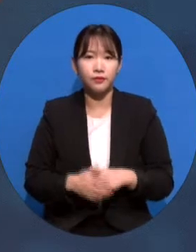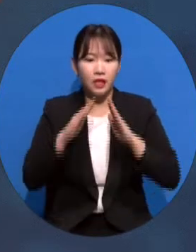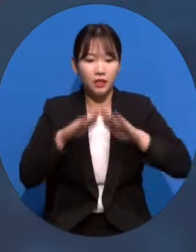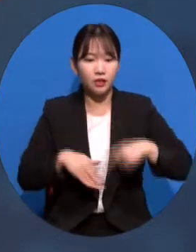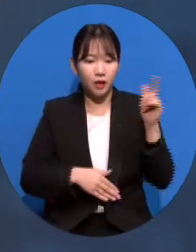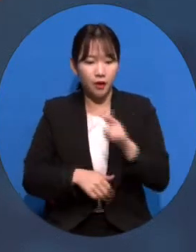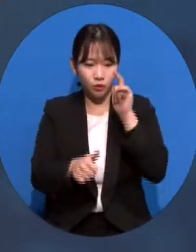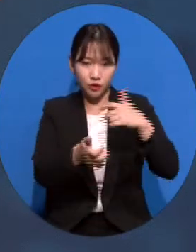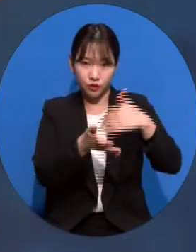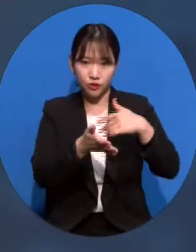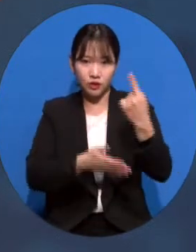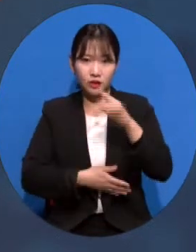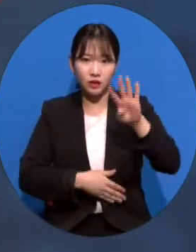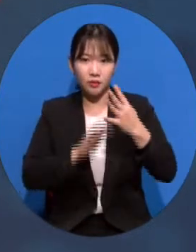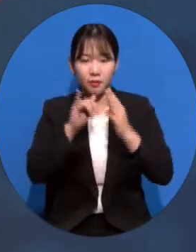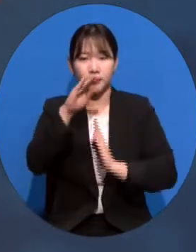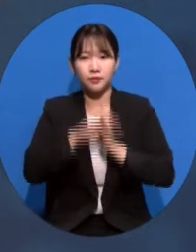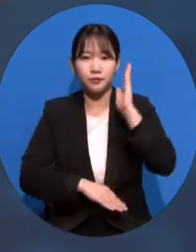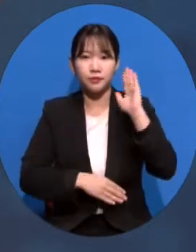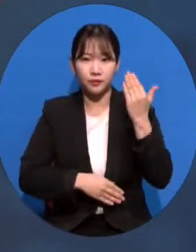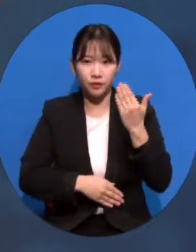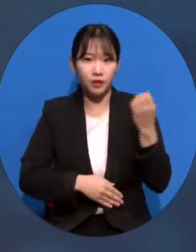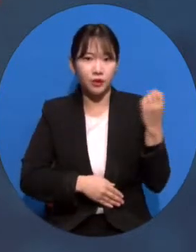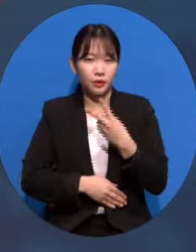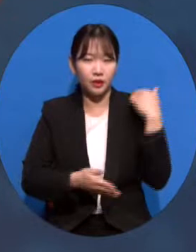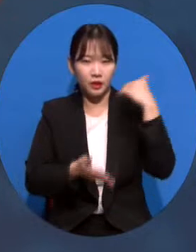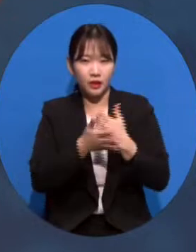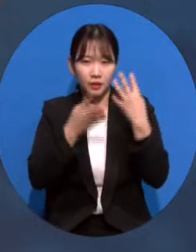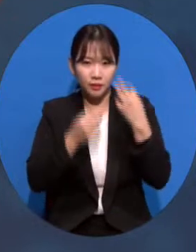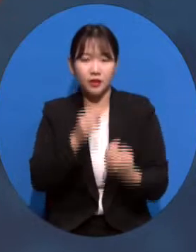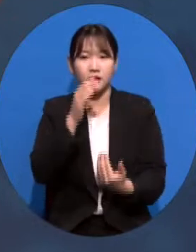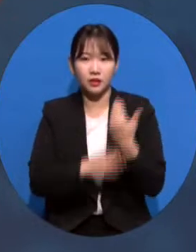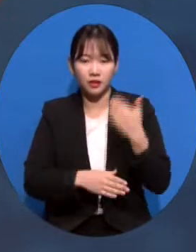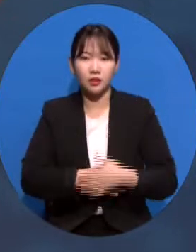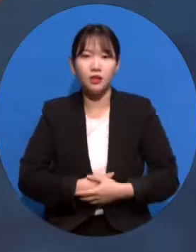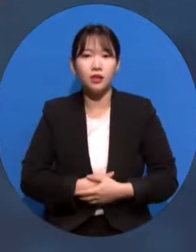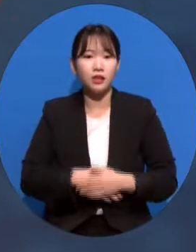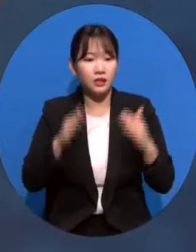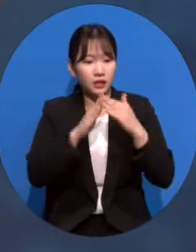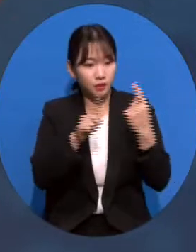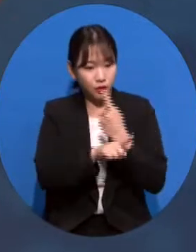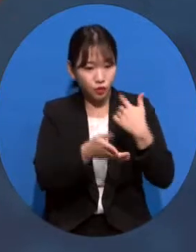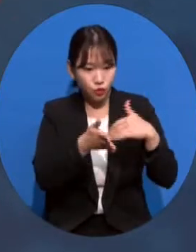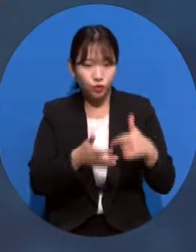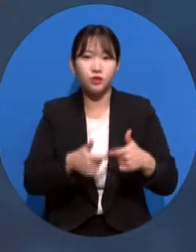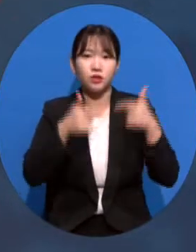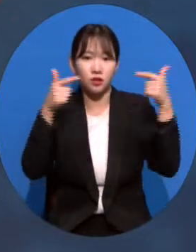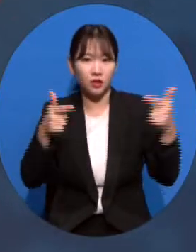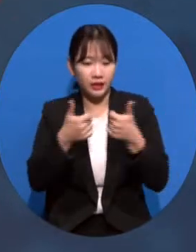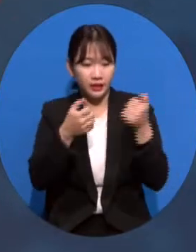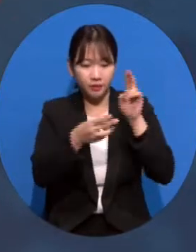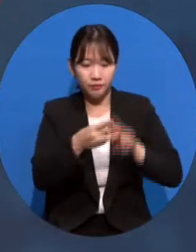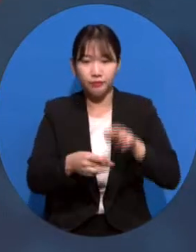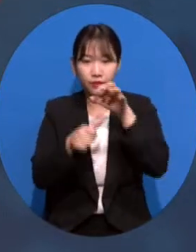전남 1일 확진자가 1,400명을 넘어서며 또 최다 수치를 기록했습니다. 재택 치료자가 늘어나면서